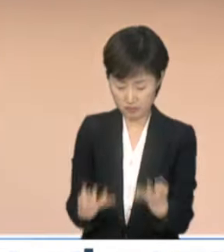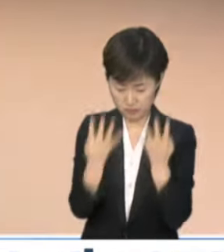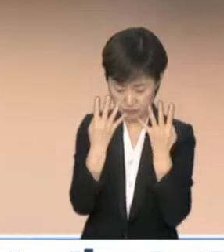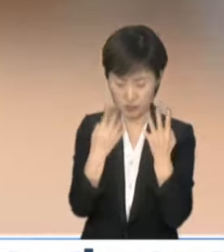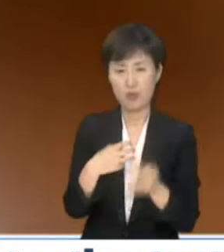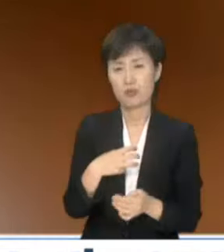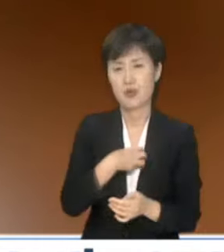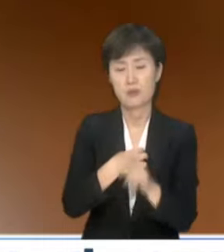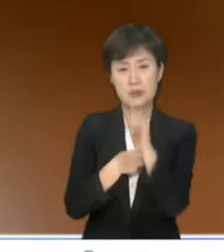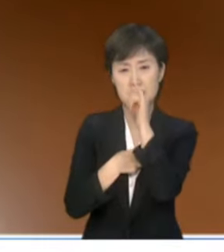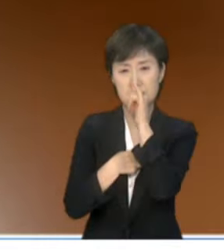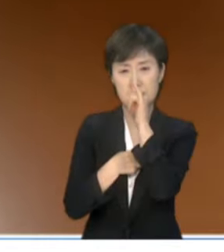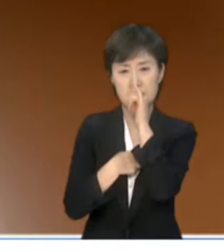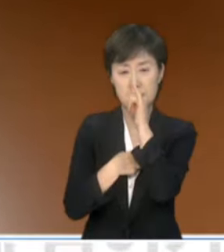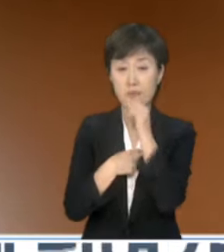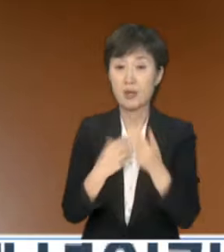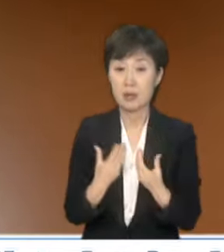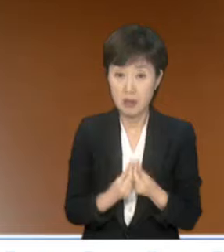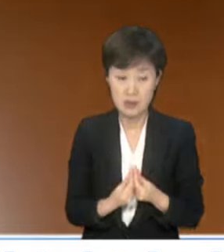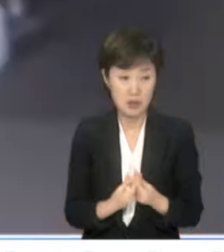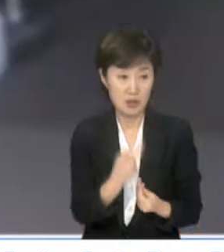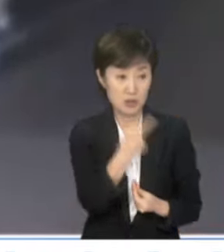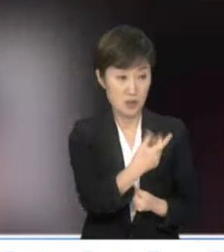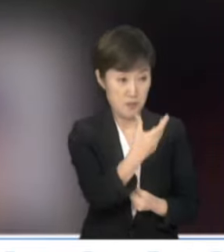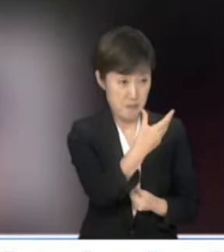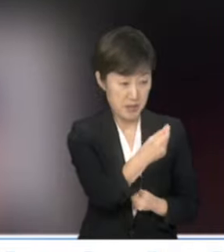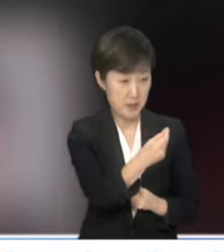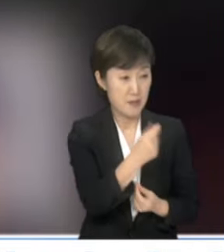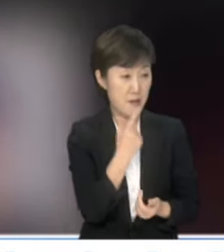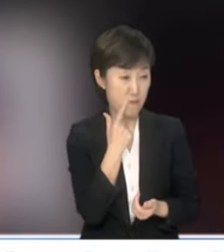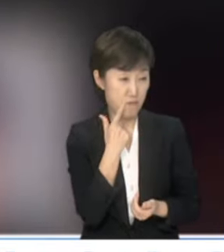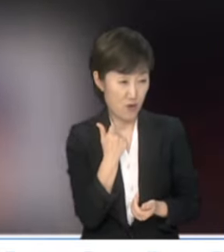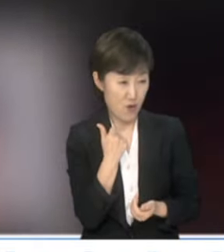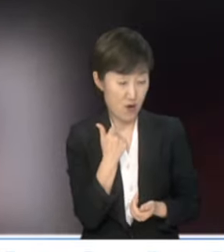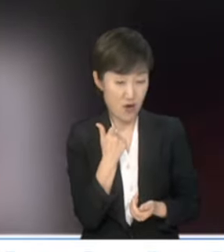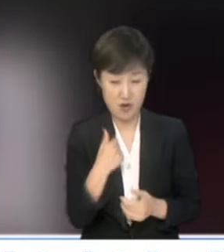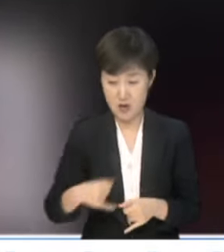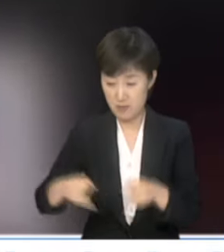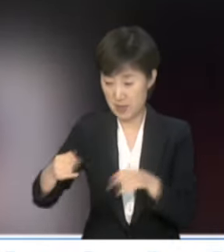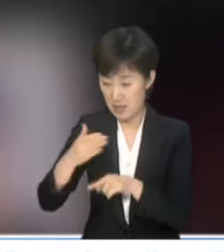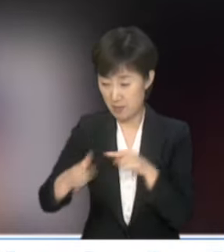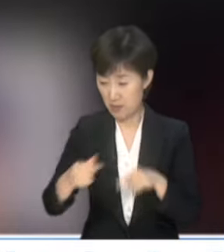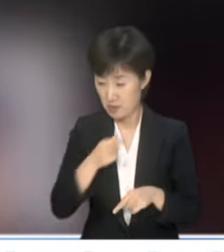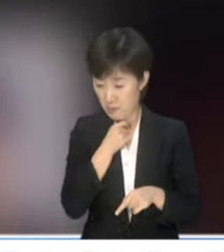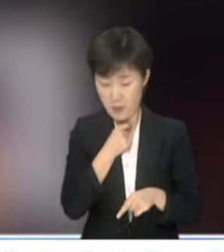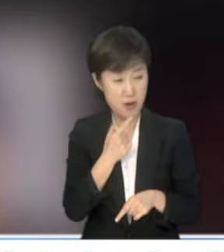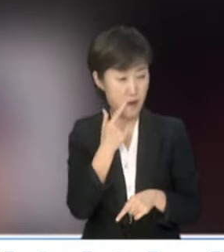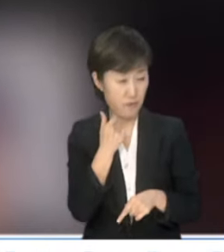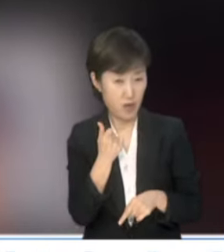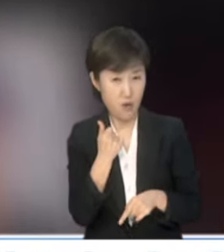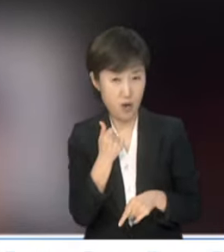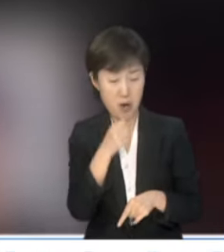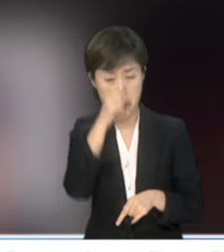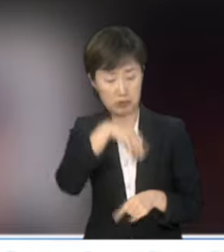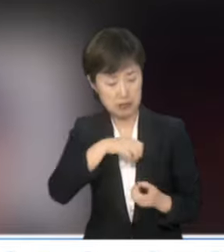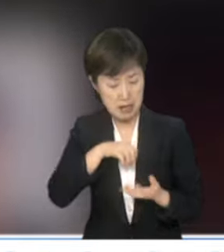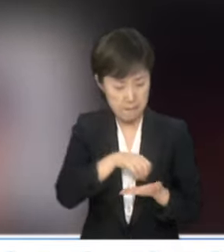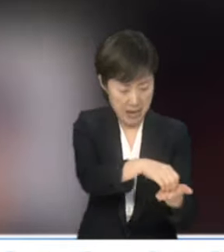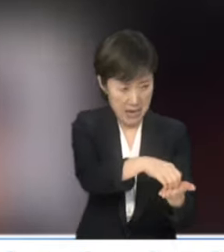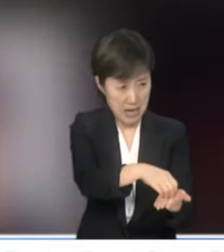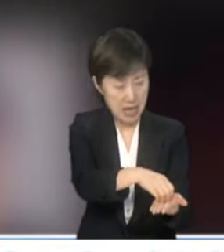겁니다. 뭐 예를 들면 1,000만 원 벌자고 수백만 원 벌자고 당장 빚 갚으려고 이렇게 고액 알바에